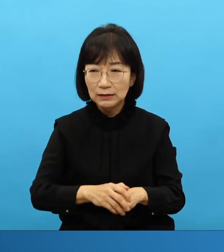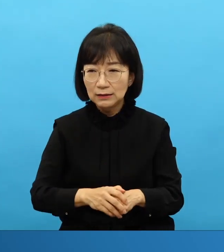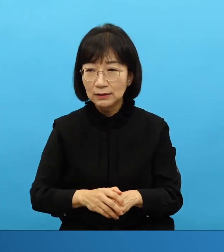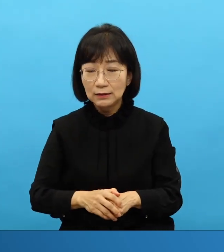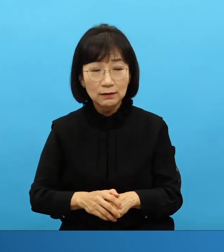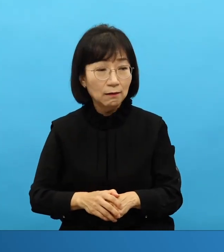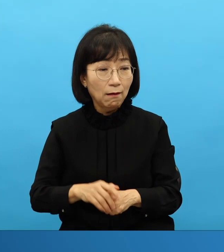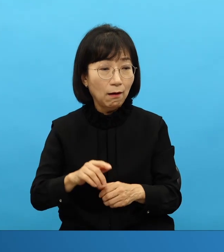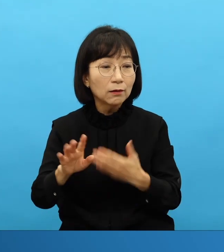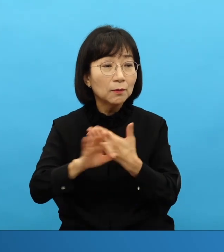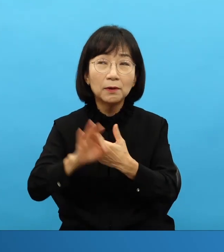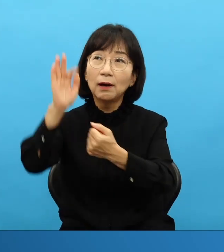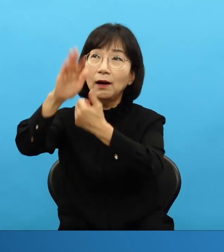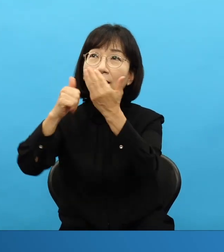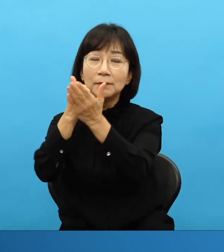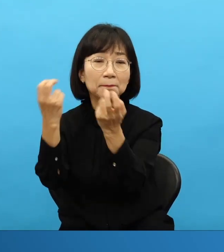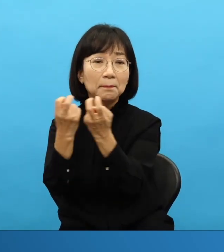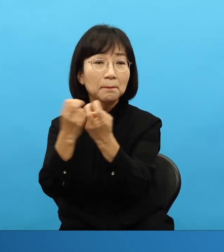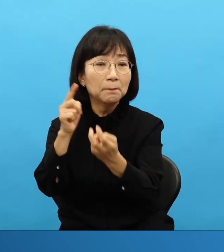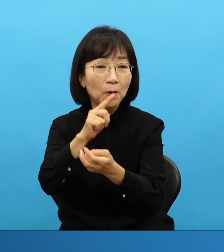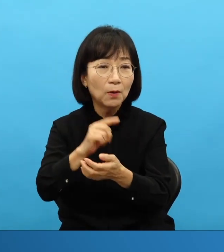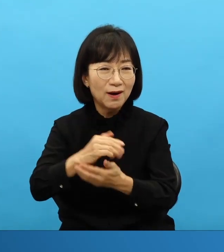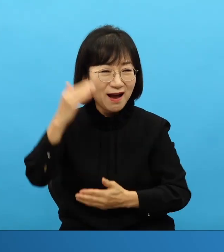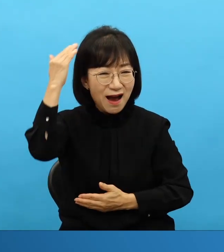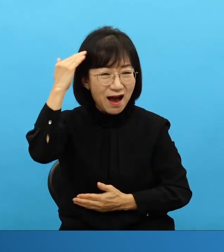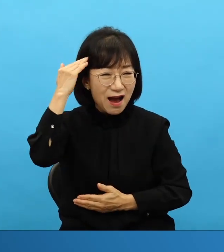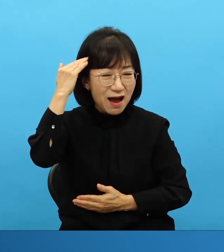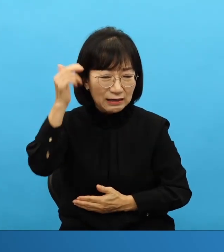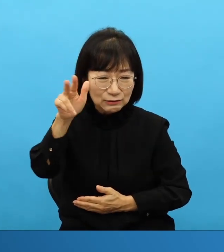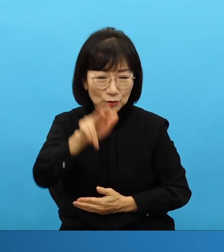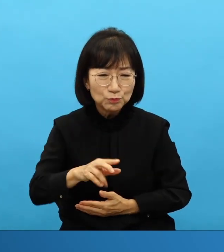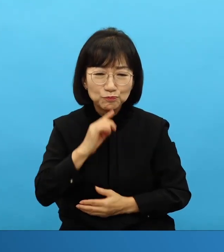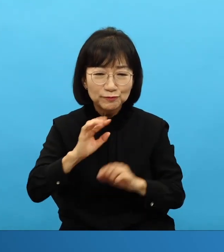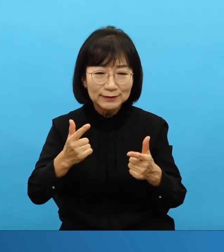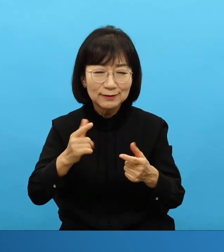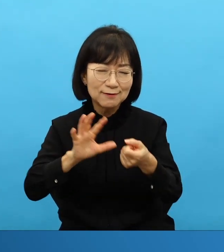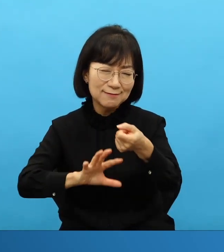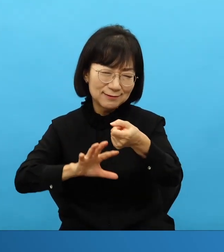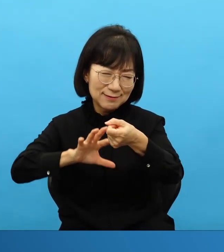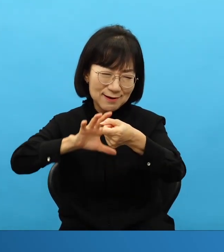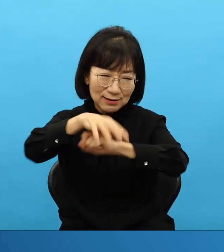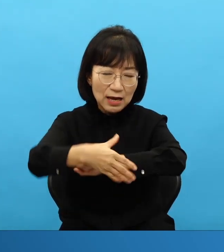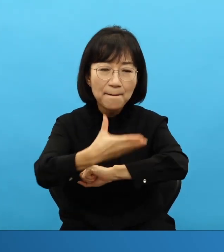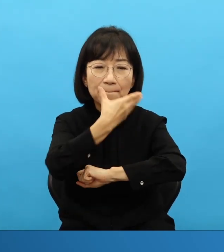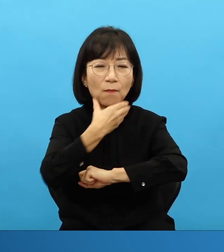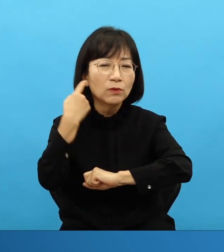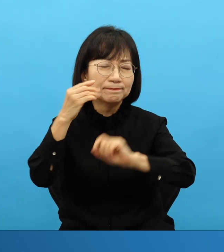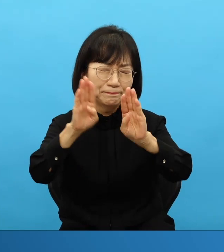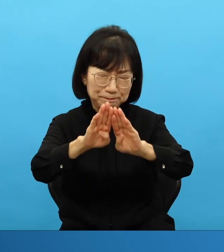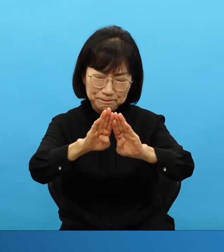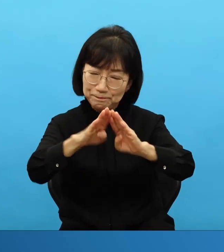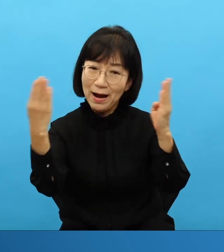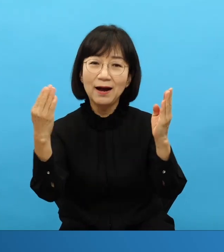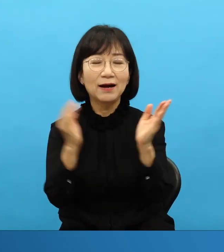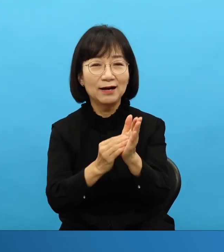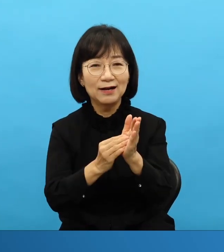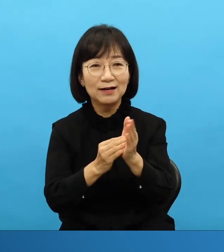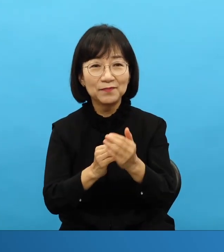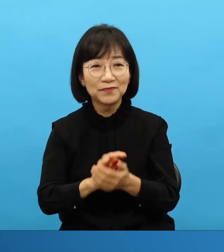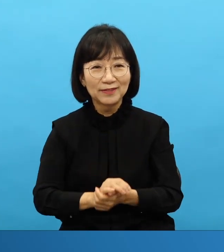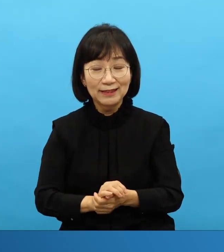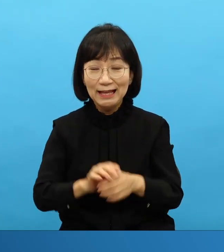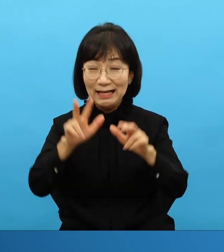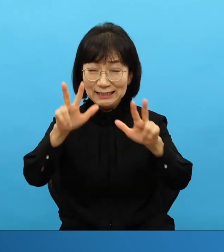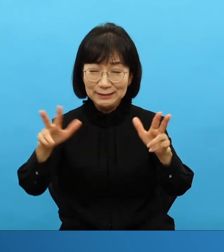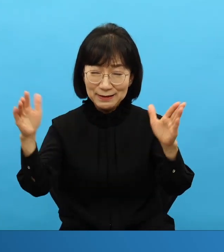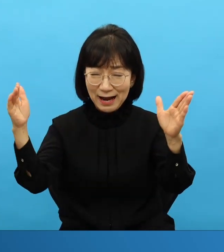열었냐면 전 세계로 문을 확 열어버렸어요. 然后神又向着哪里开了门呢？一下子向着世界打开了 그게 门。 지금까지 해온